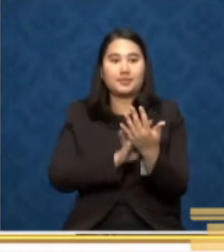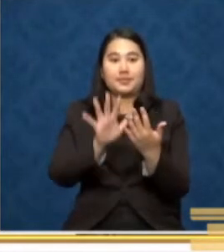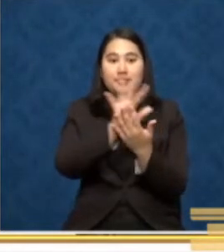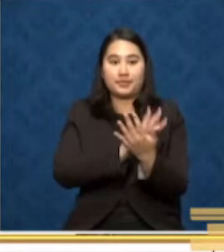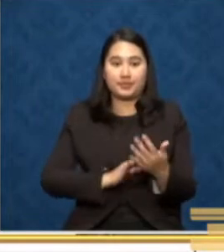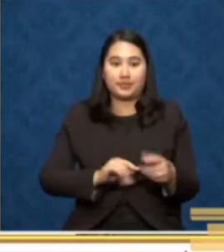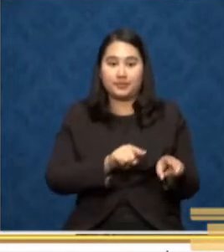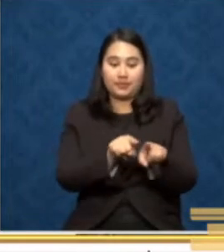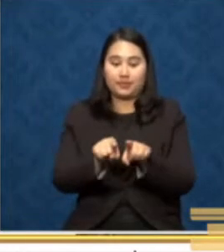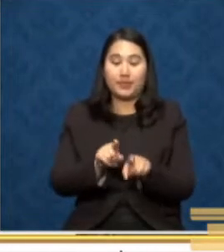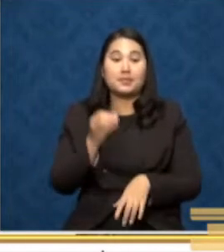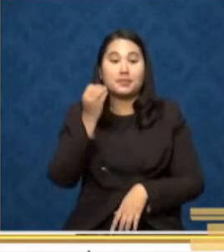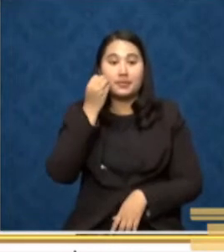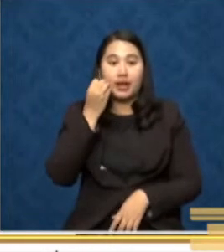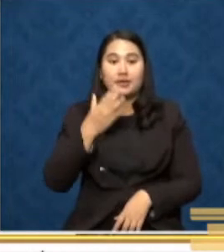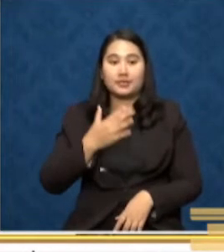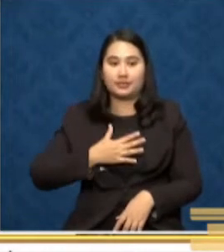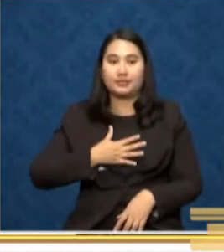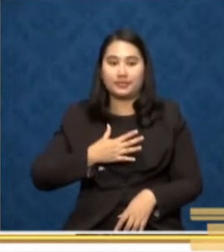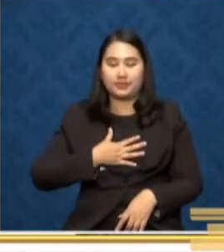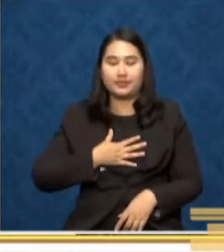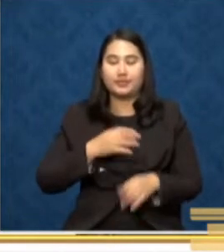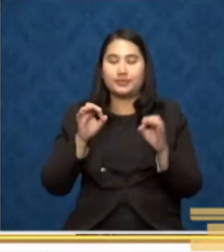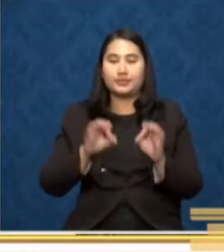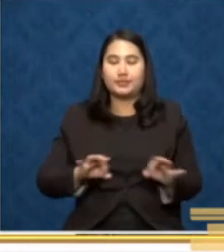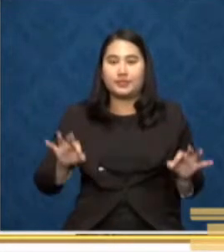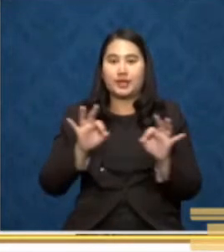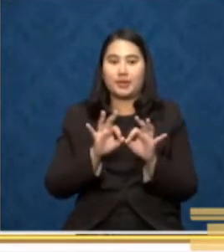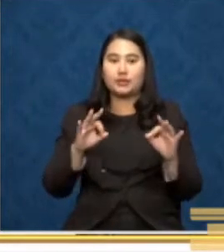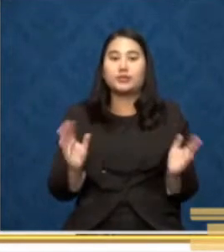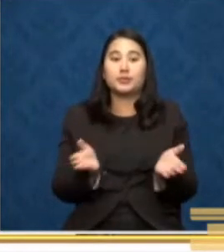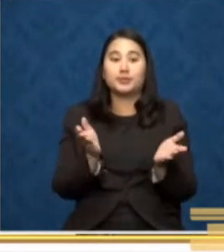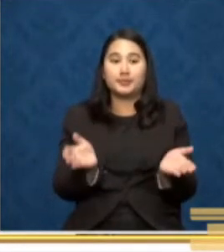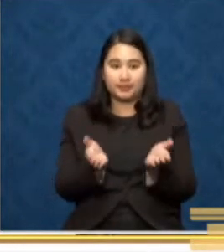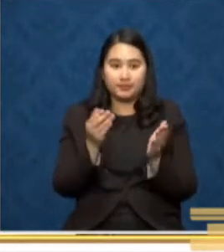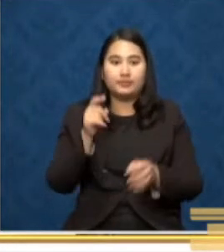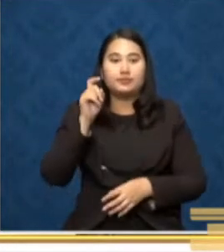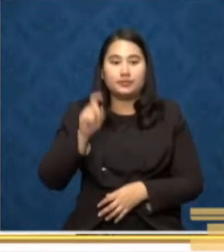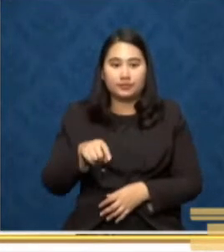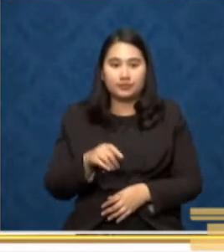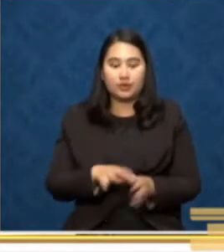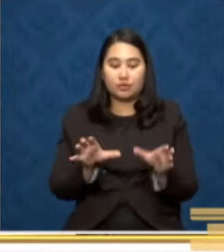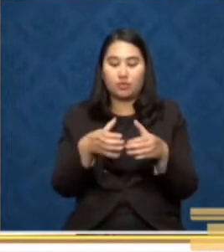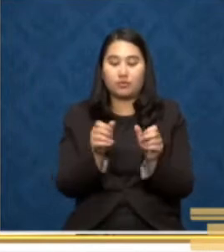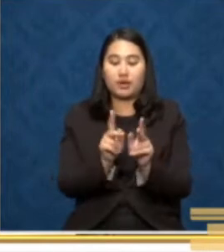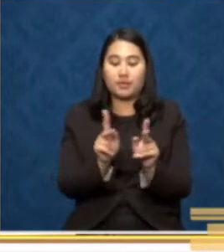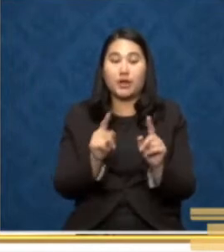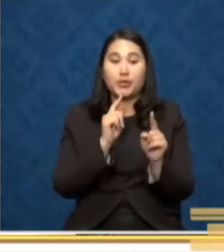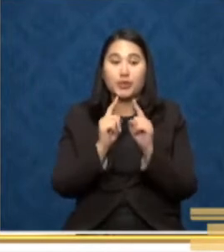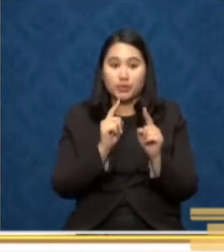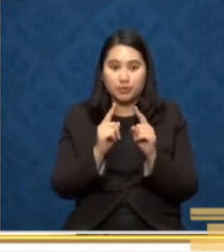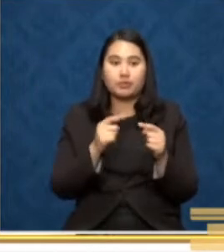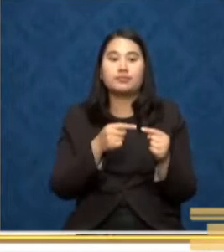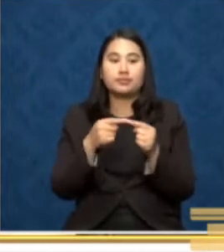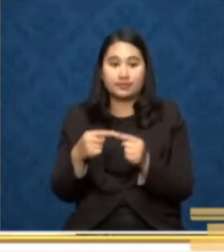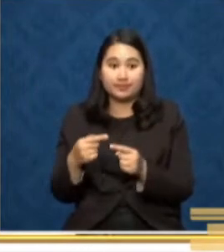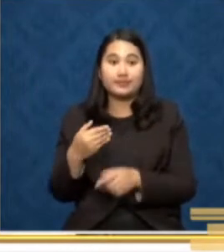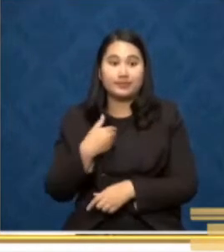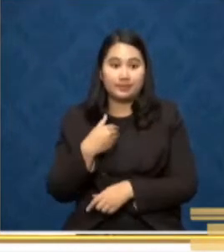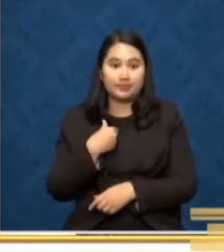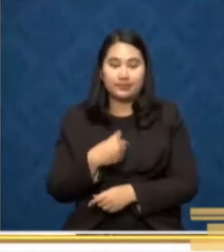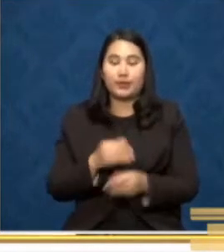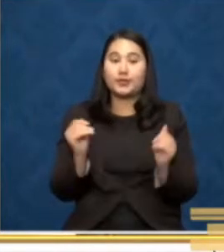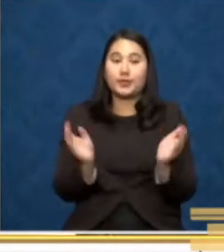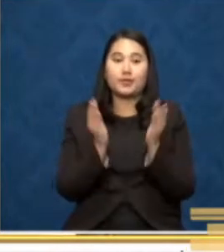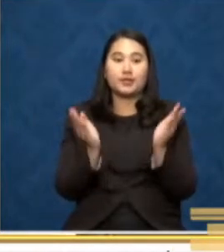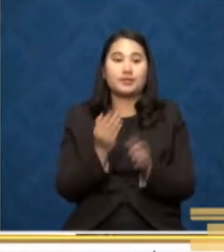ยิ่งพื้นที่บ้านผมเองวันนี้เนี่ยก็จำเป็นอย่างยิ่งที่จะต้องส่งเสริมหลายๆเรื่องนะครับในคณะกรรมการก็อาจจะต้องคุยกันในเรื่องนี้ว่าจะส่งเสริมแหล่งท่